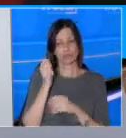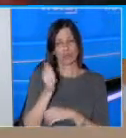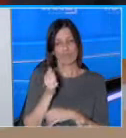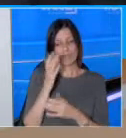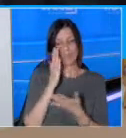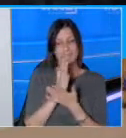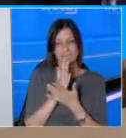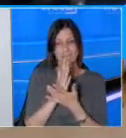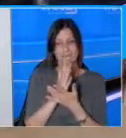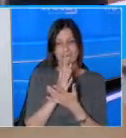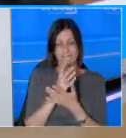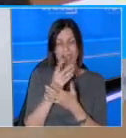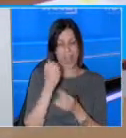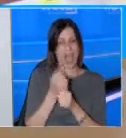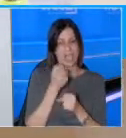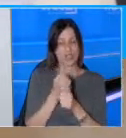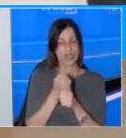כבר הלכו את הצעד הזה,